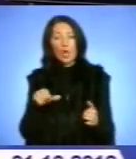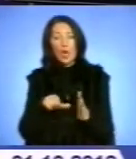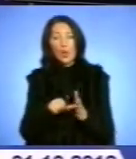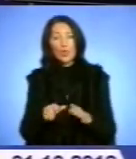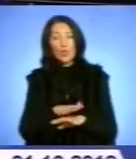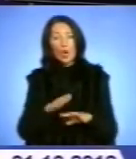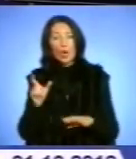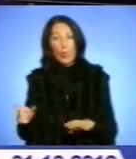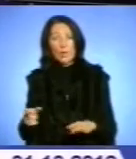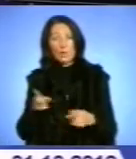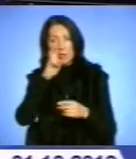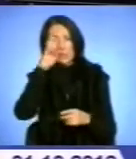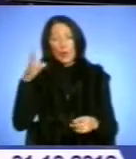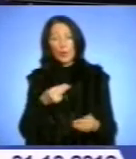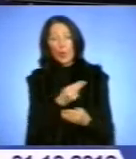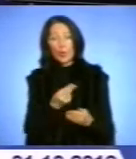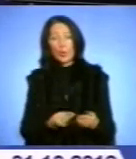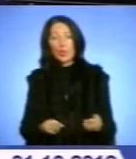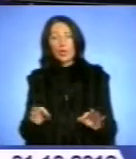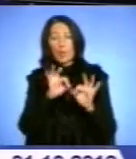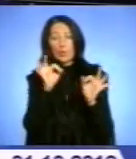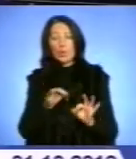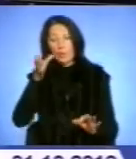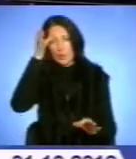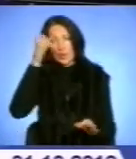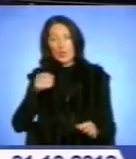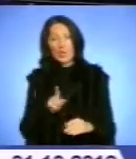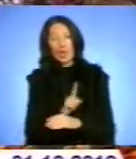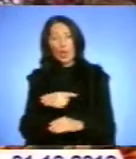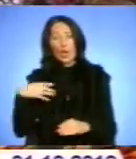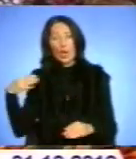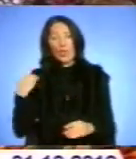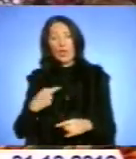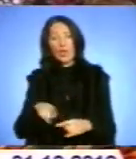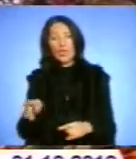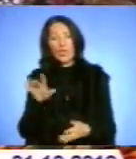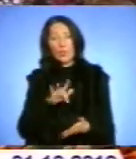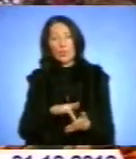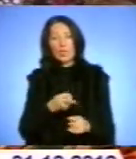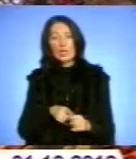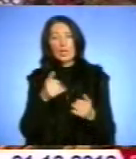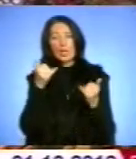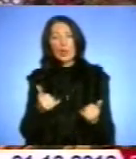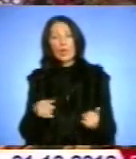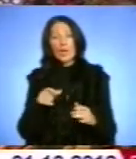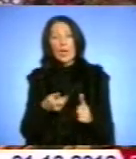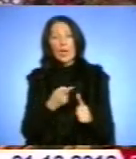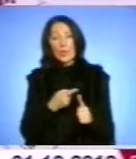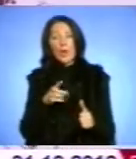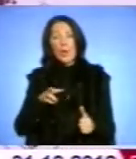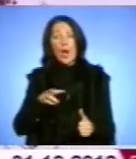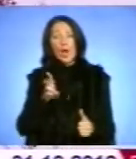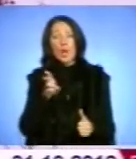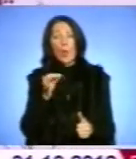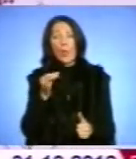відомі художники і мистецтвознавці з Тернополя, Львова та інших міст. Це сьогодні ім'я Михайла Бойчука повернулося